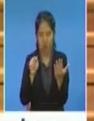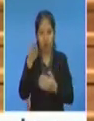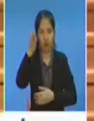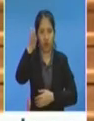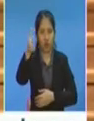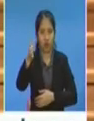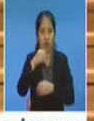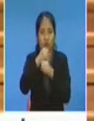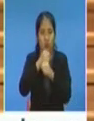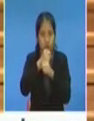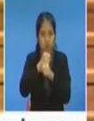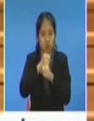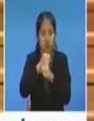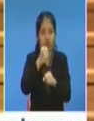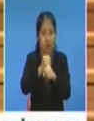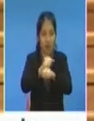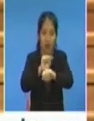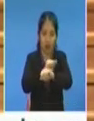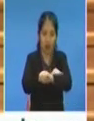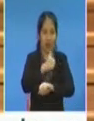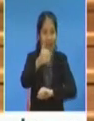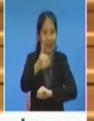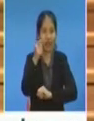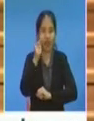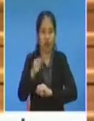ท่านต้องเน้นเรื่องสุขภาพหนีไม่พ้นนะ